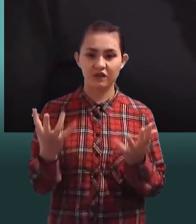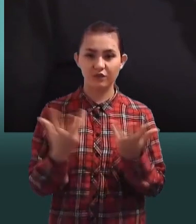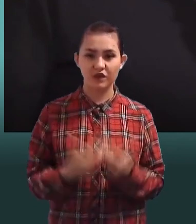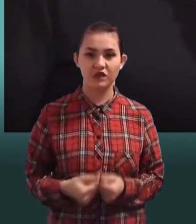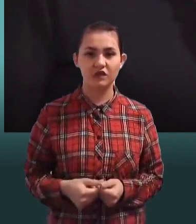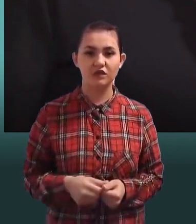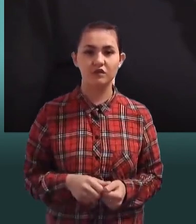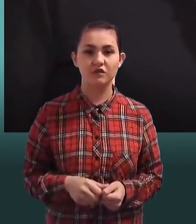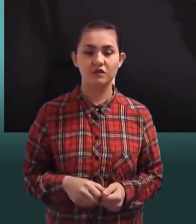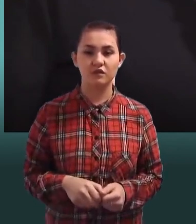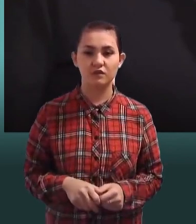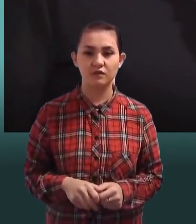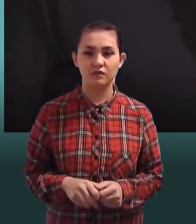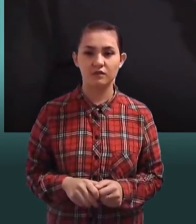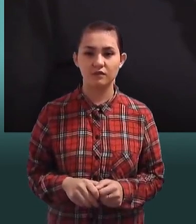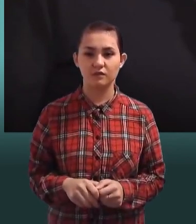цифры.